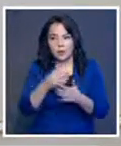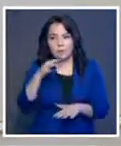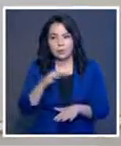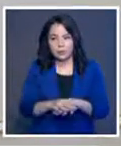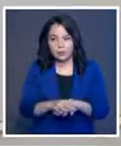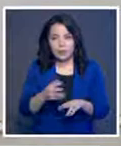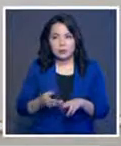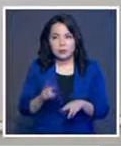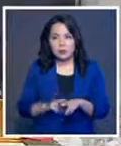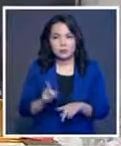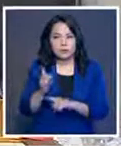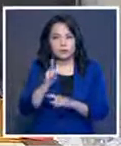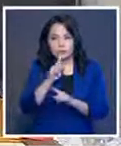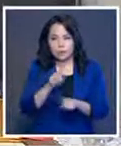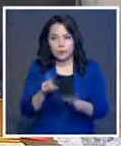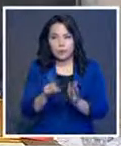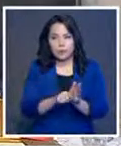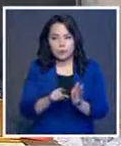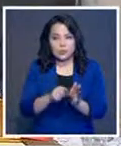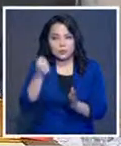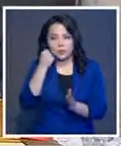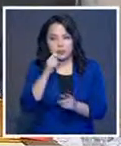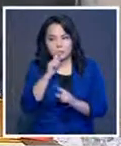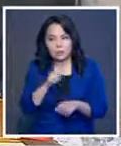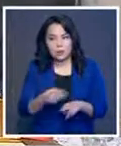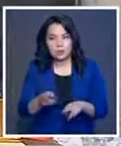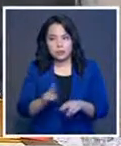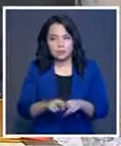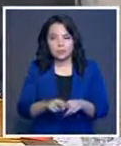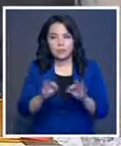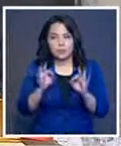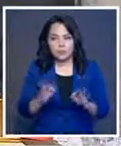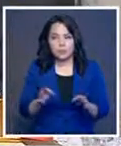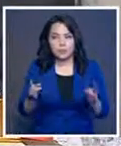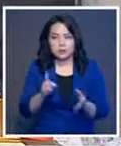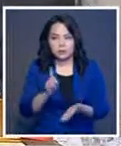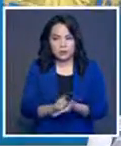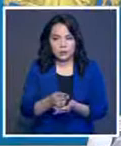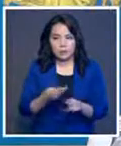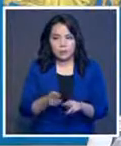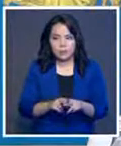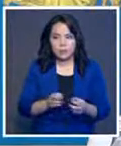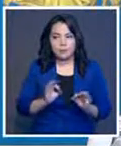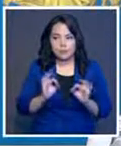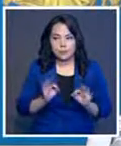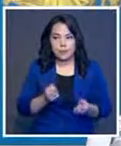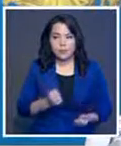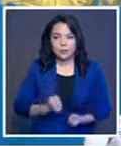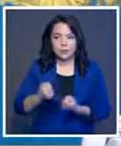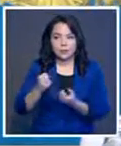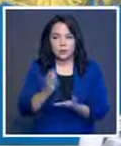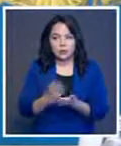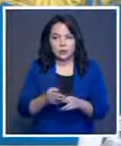есть теперь не будут ждать, пока он пенсию дойдет. Дурсполот. Дурсполот, да. Прям все поддерживают. Арендное жилье,